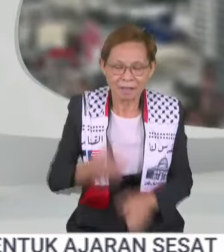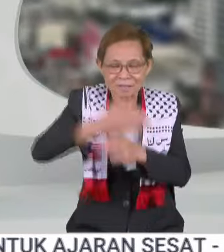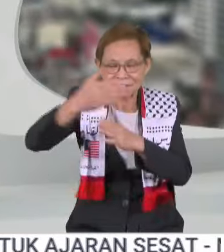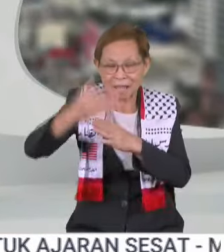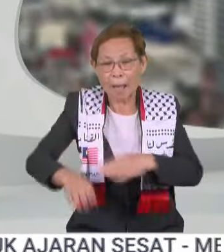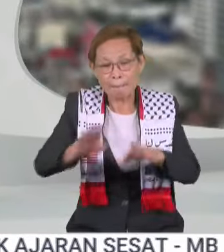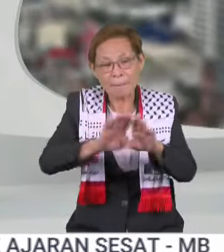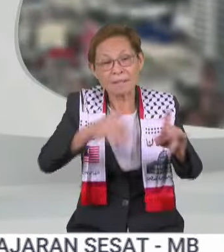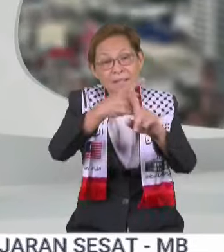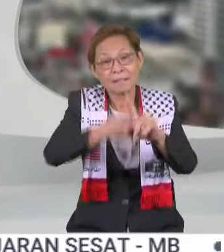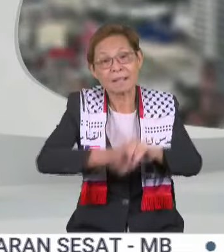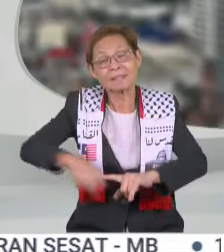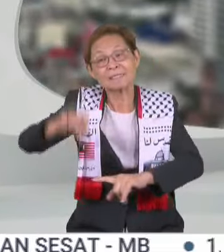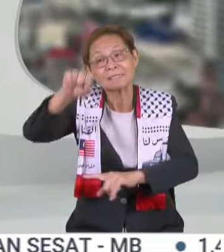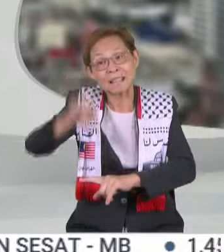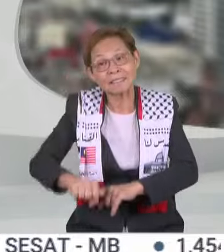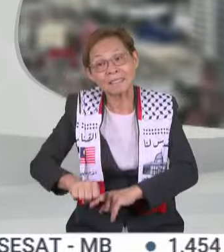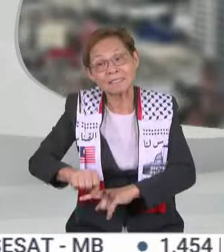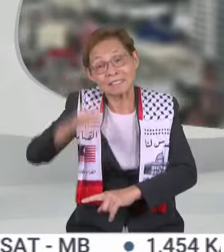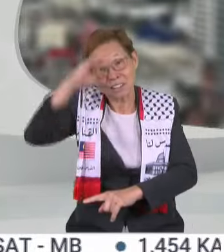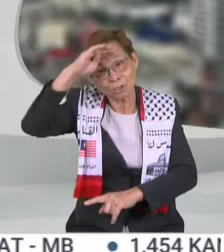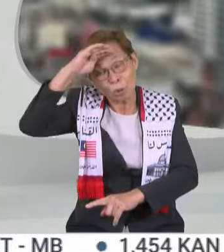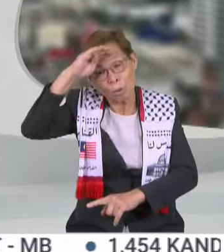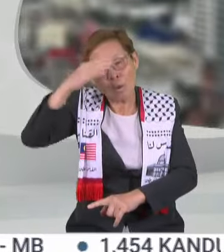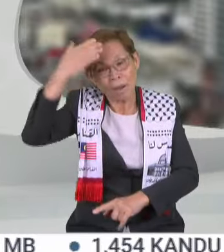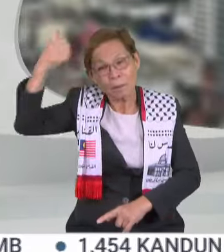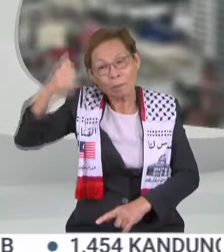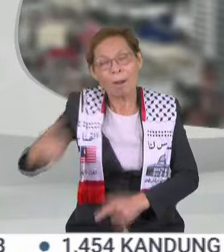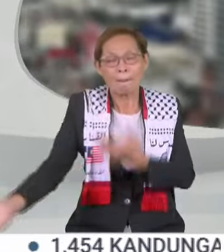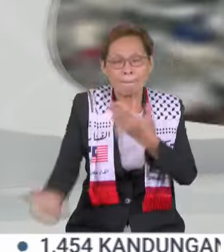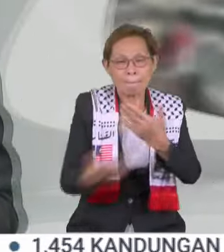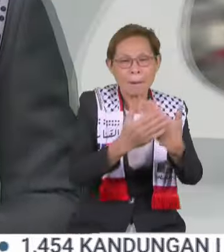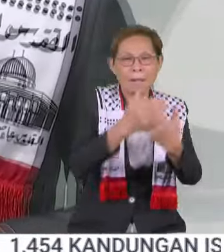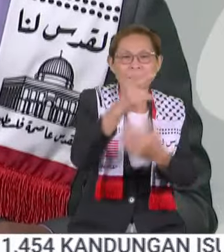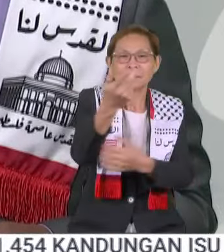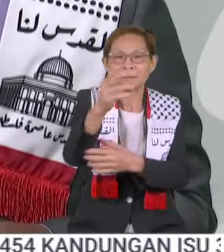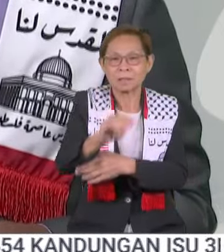Sekian paparan berita wilayah dari Selatan Tanah Air. Assalamualaikum. Kembali ke